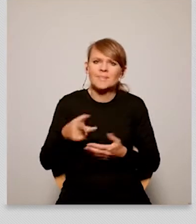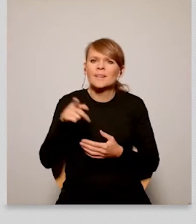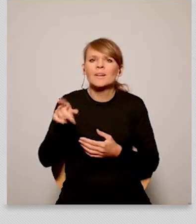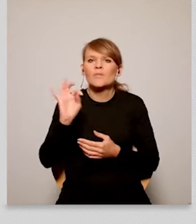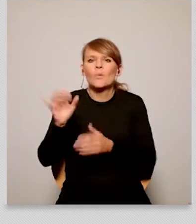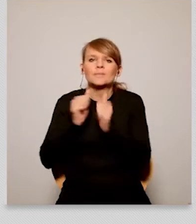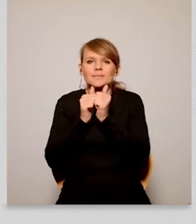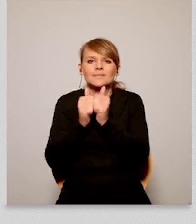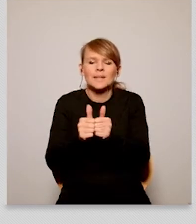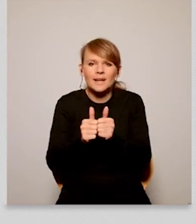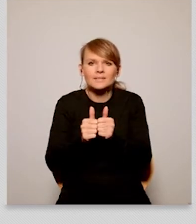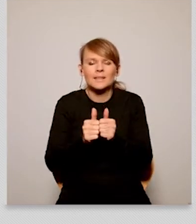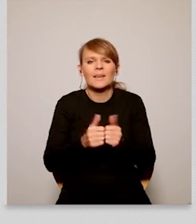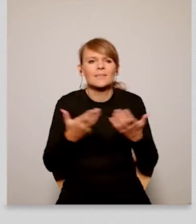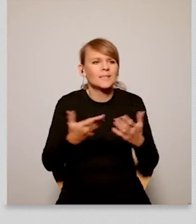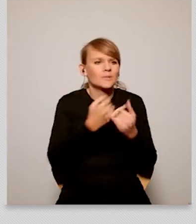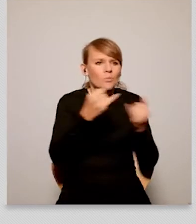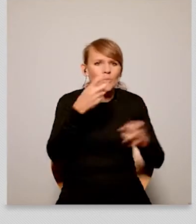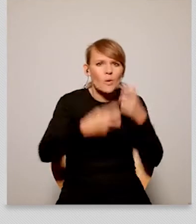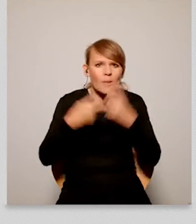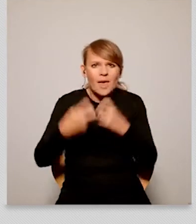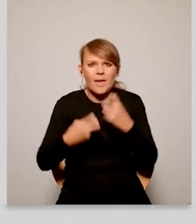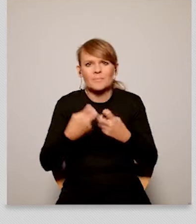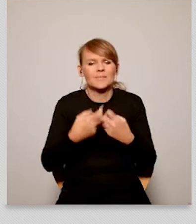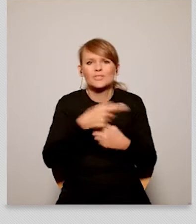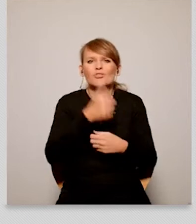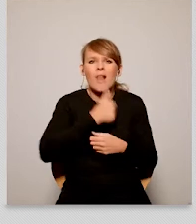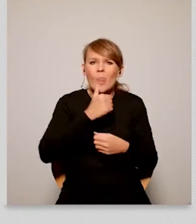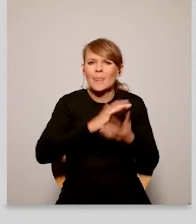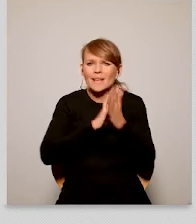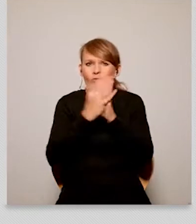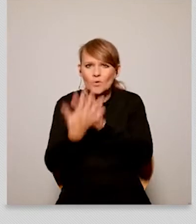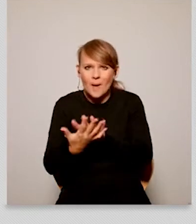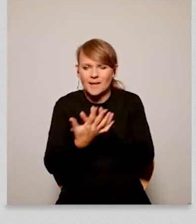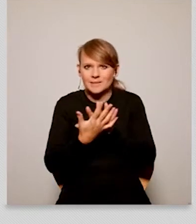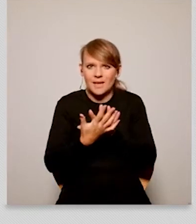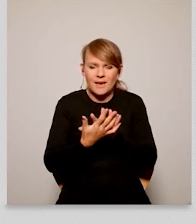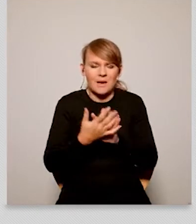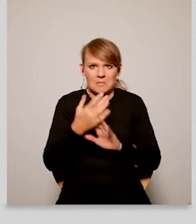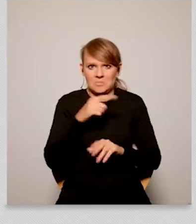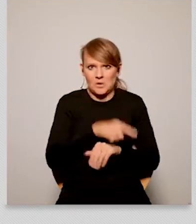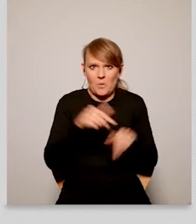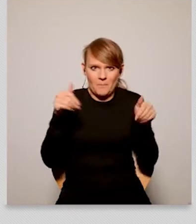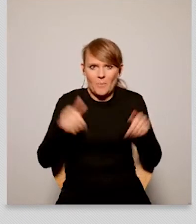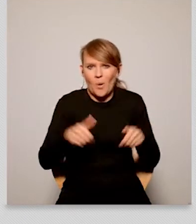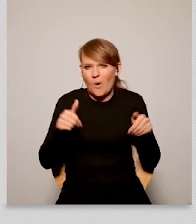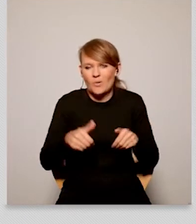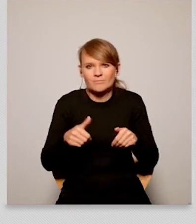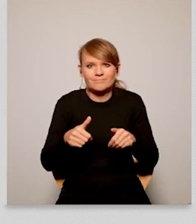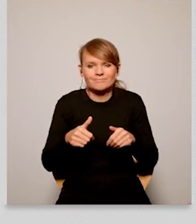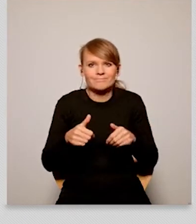problemy czy te wyzwania związane z zieloną transformacją mogą stać się takim